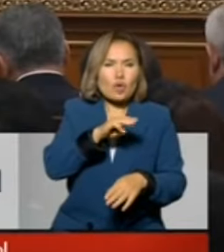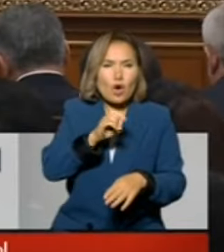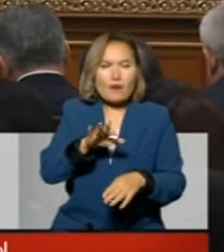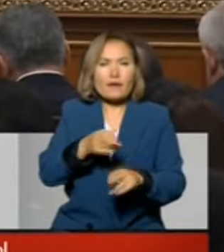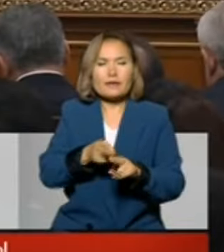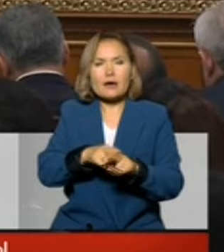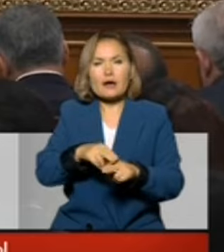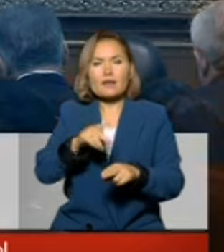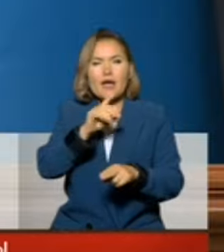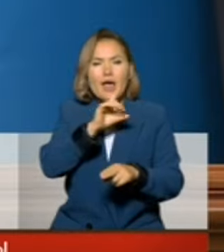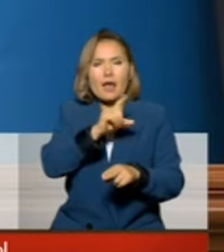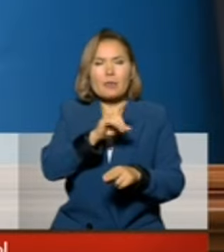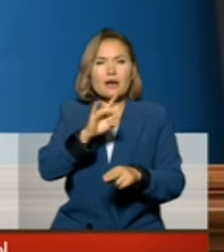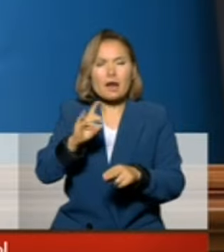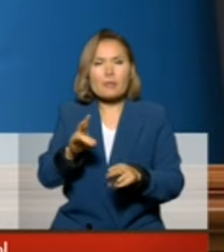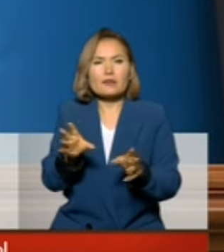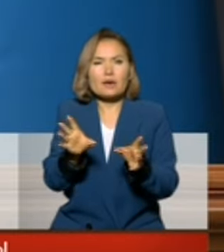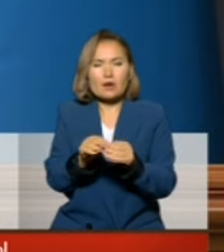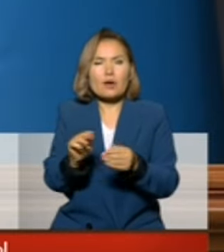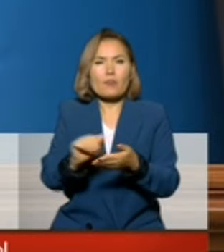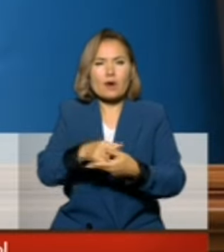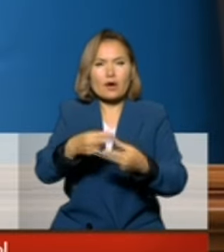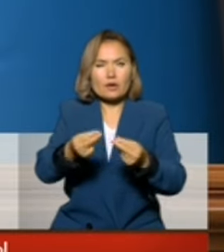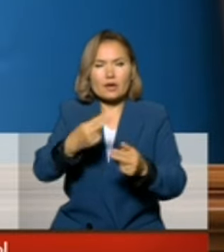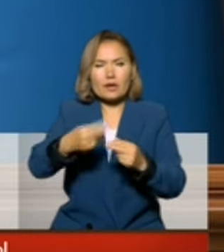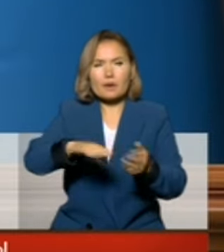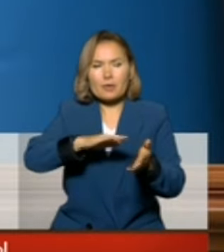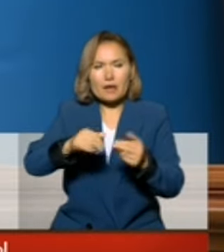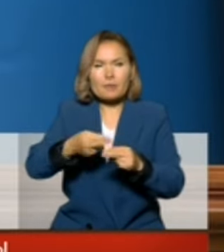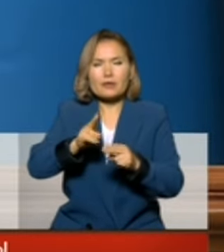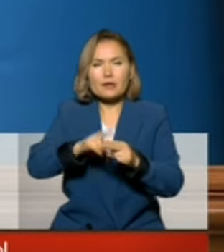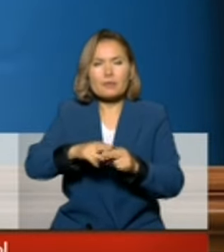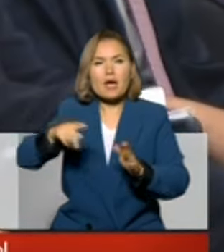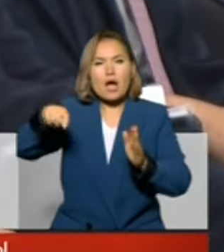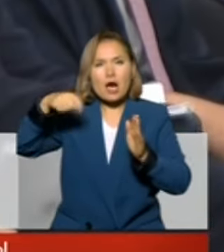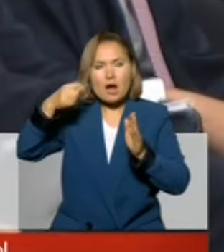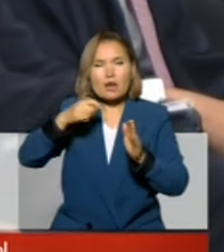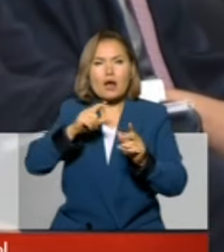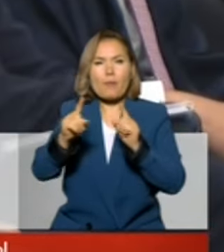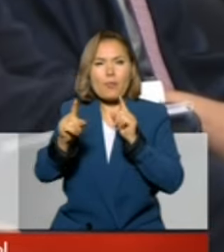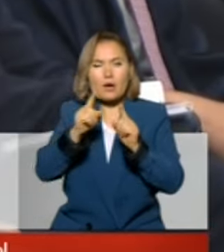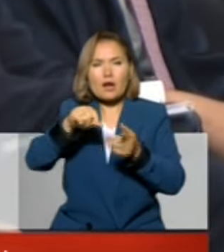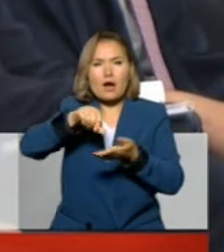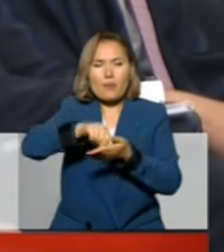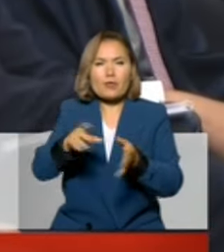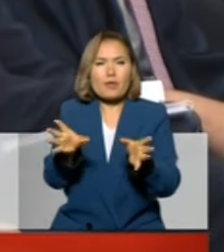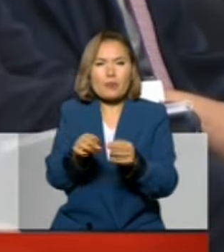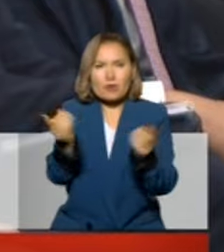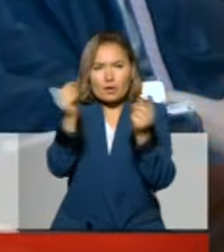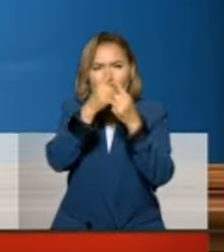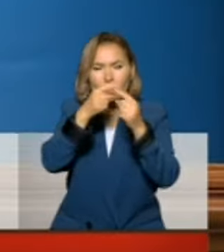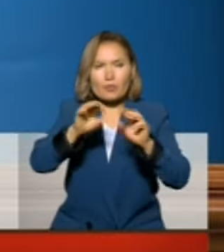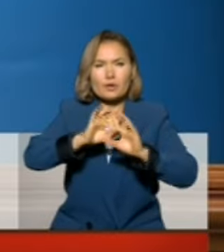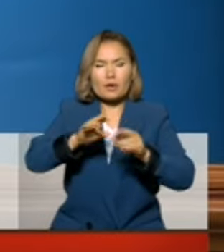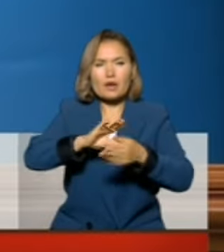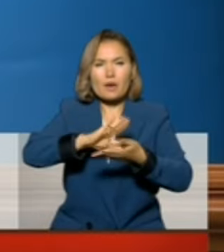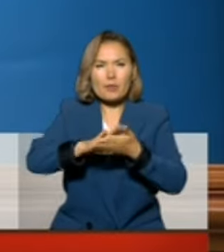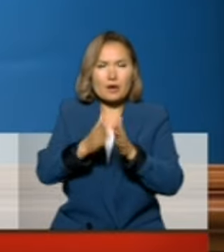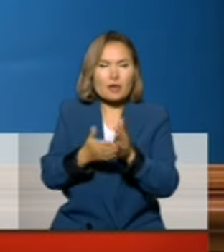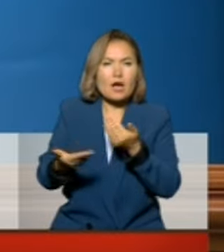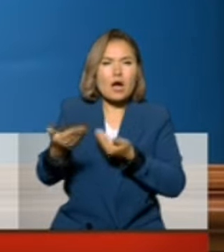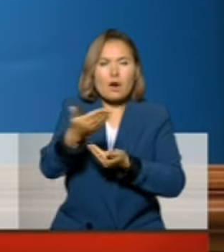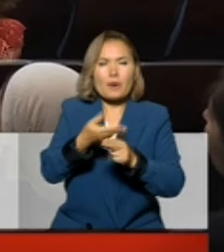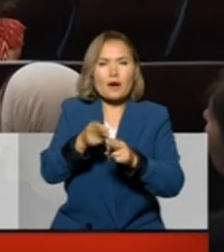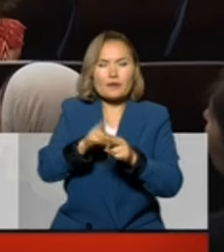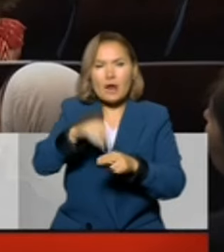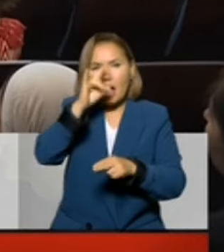Рахмон екі жақты келіссөздер аяқталғаннан кейін бұқаралық ақпарат құралдары өкілдерін арнап бірлескен мәлімдеме жасады. Президент келіссөз барысында